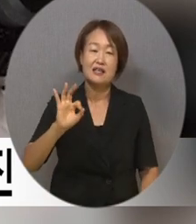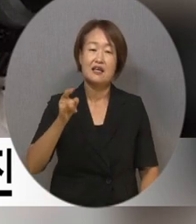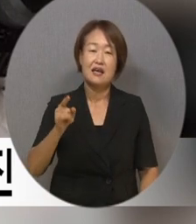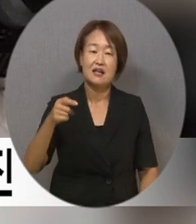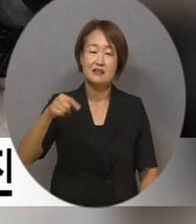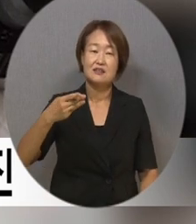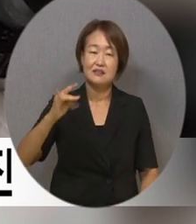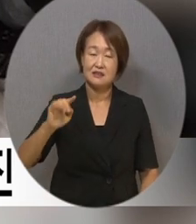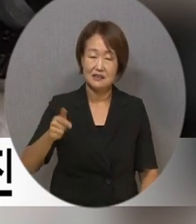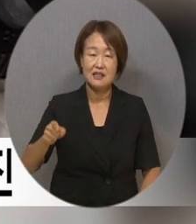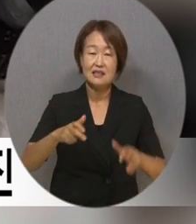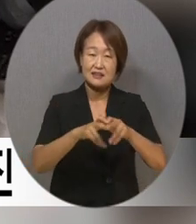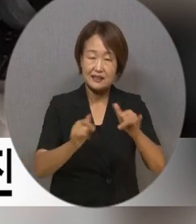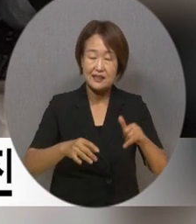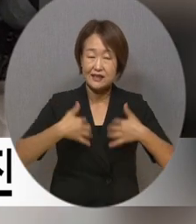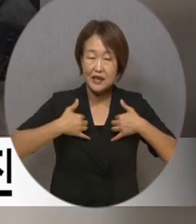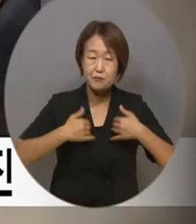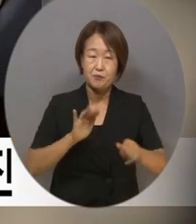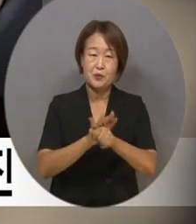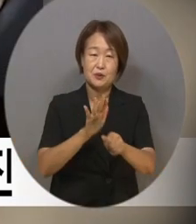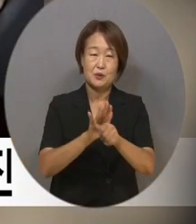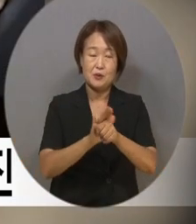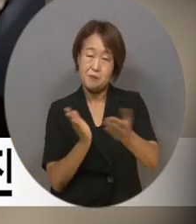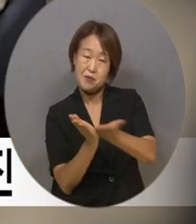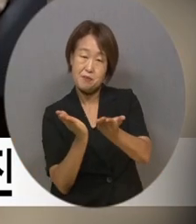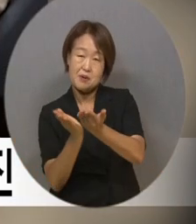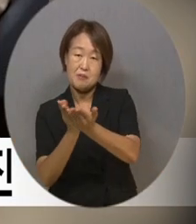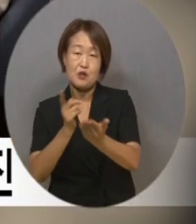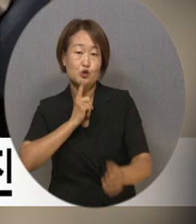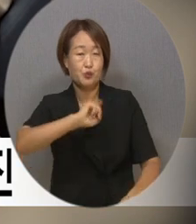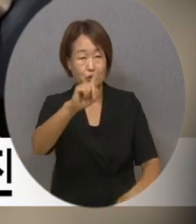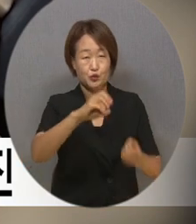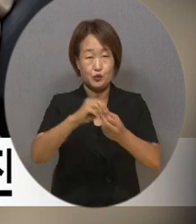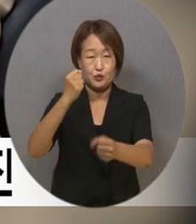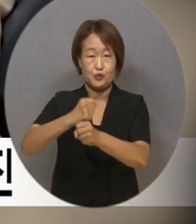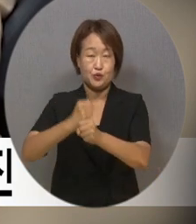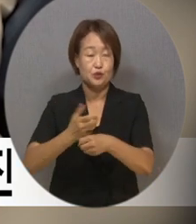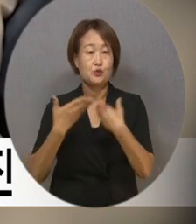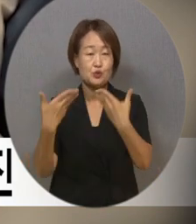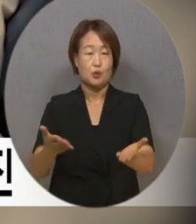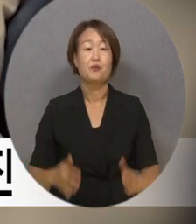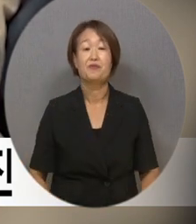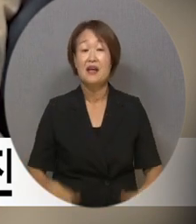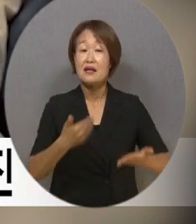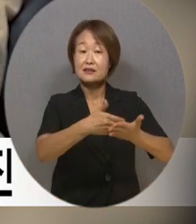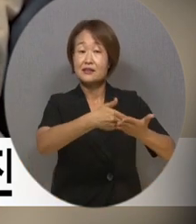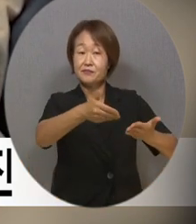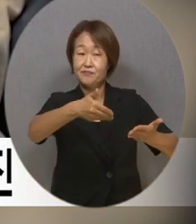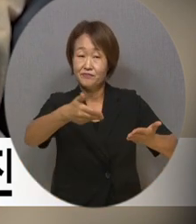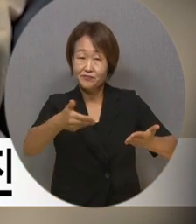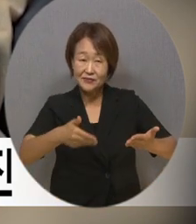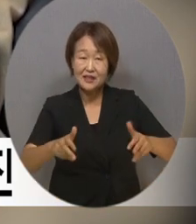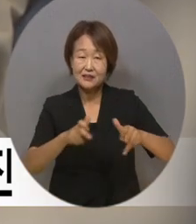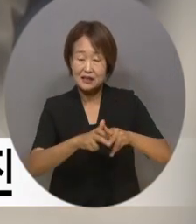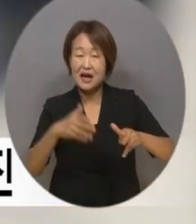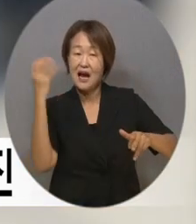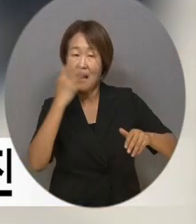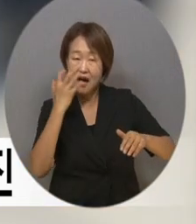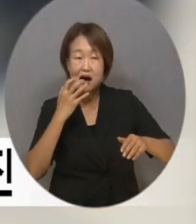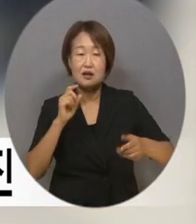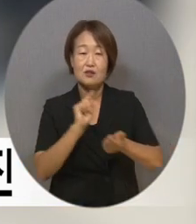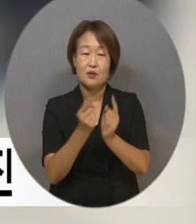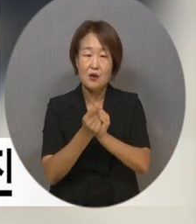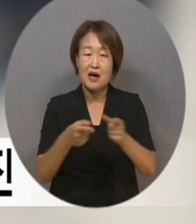솔루션이 장애인 게임 보조기계를 맞춤형으로 주문 제작합니다 그림 그리기 보조기기는 장애인과